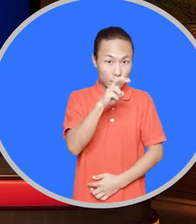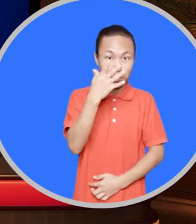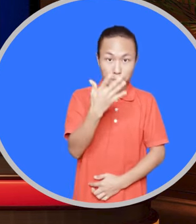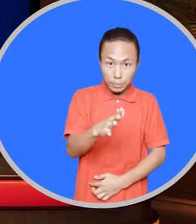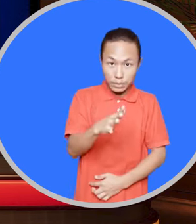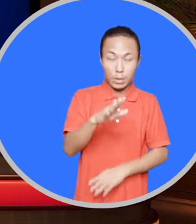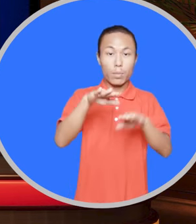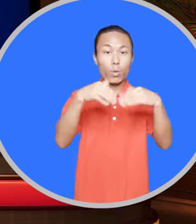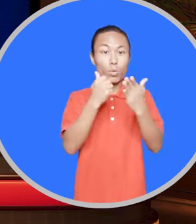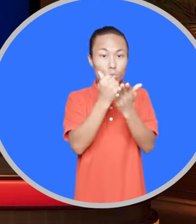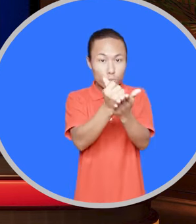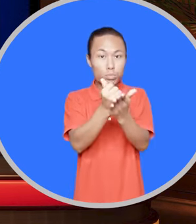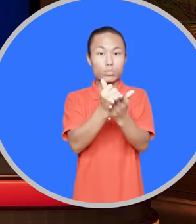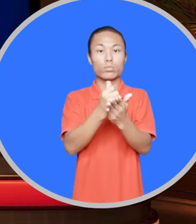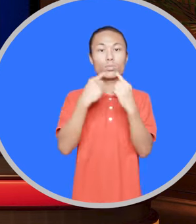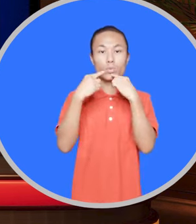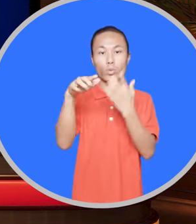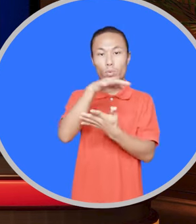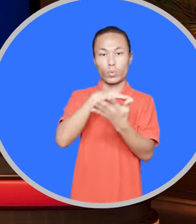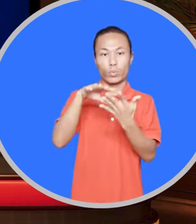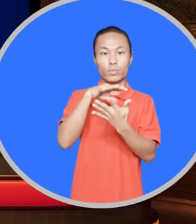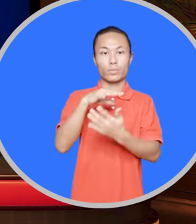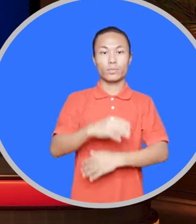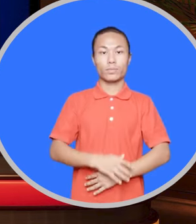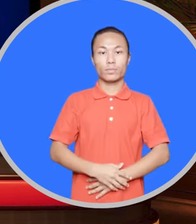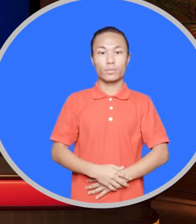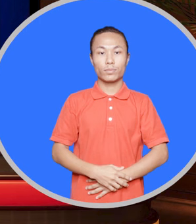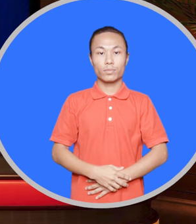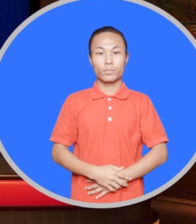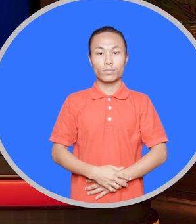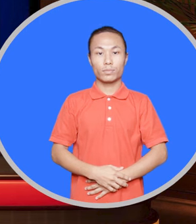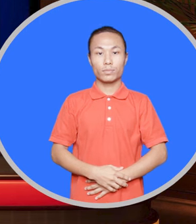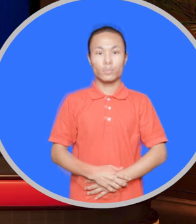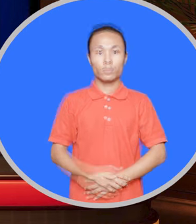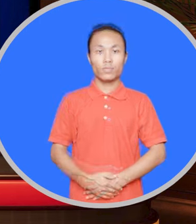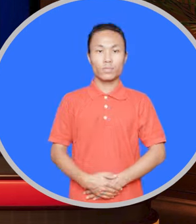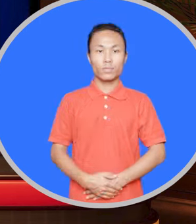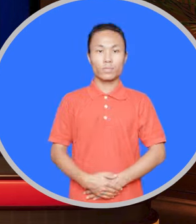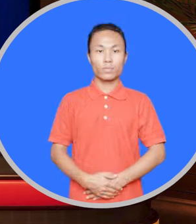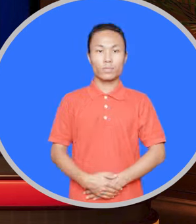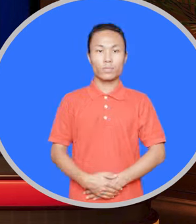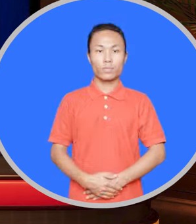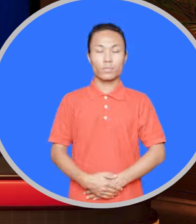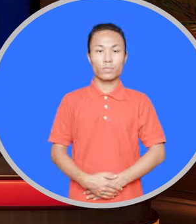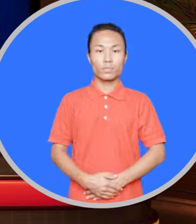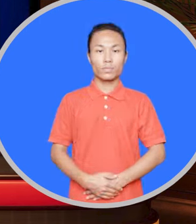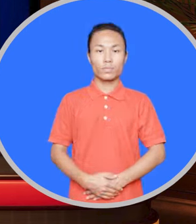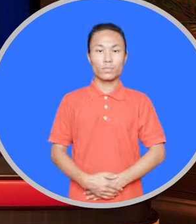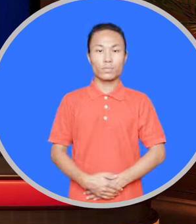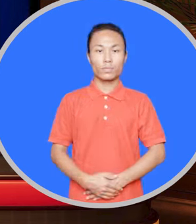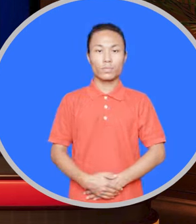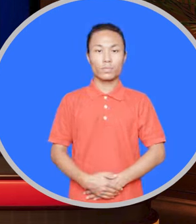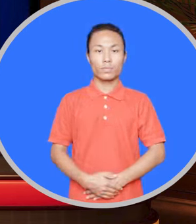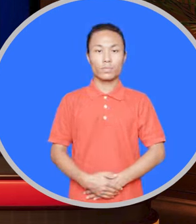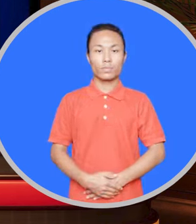ပြဿနာတွေကိုအရှိပကတိအတိုင်းနားလည်မှသာနိုင်ငံရေးရာဆွေးနွေးအဖြေရှာမှုတွေကထိရောက်မှန်ကန်မှာဖြစ်ကြောင်းယာယီသမ္မတက